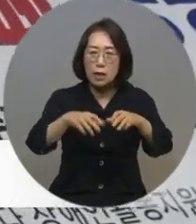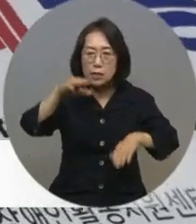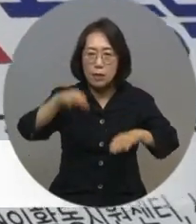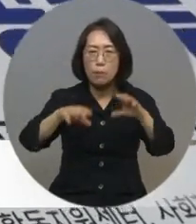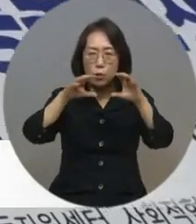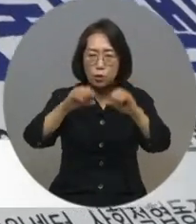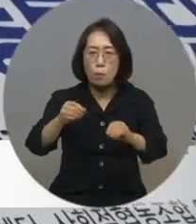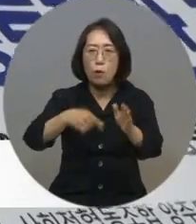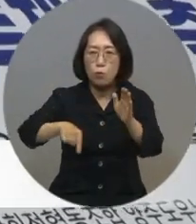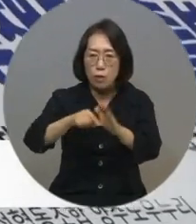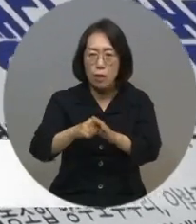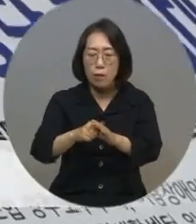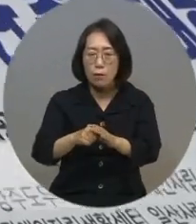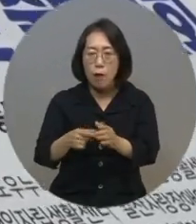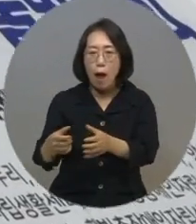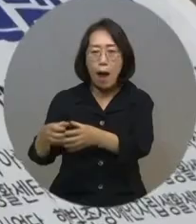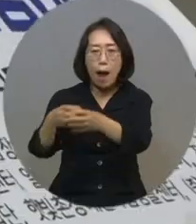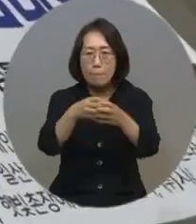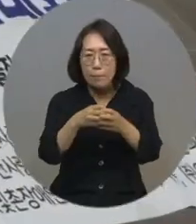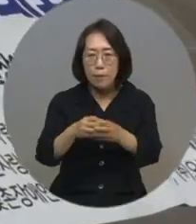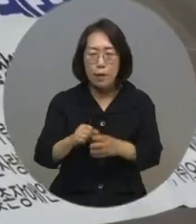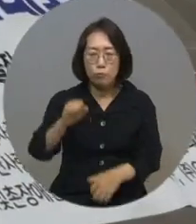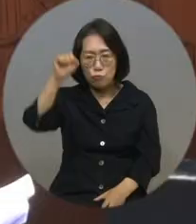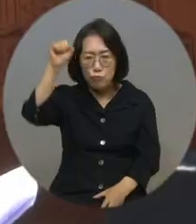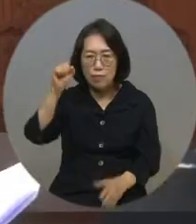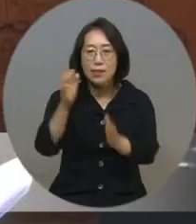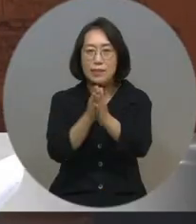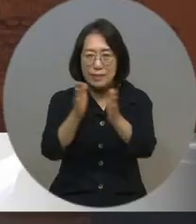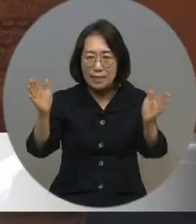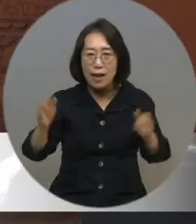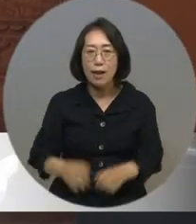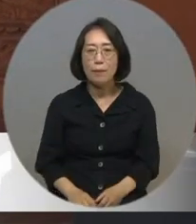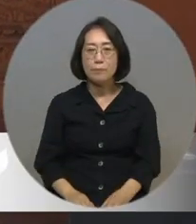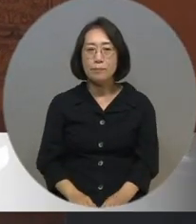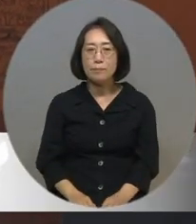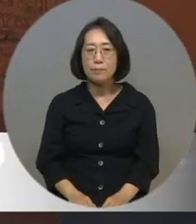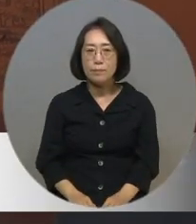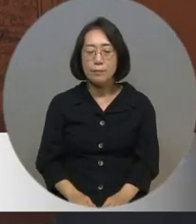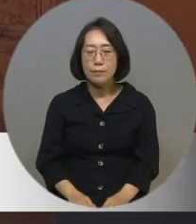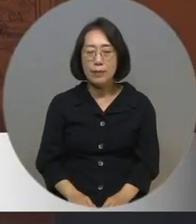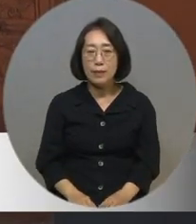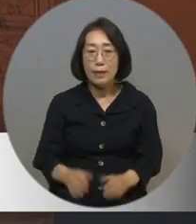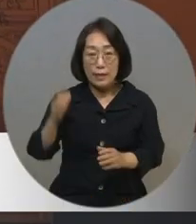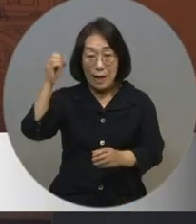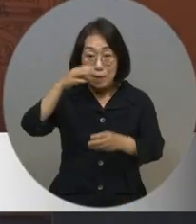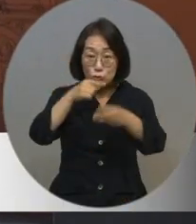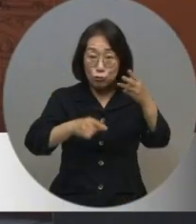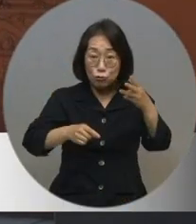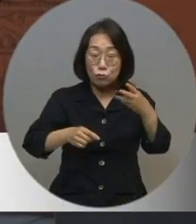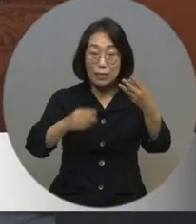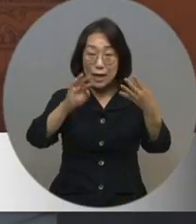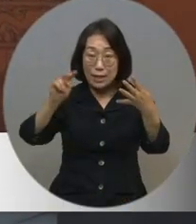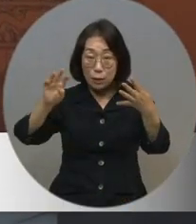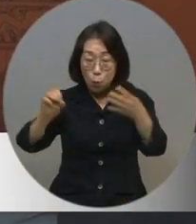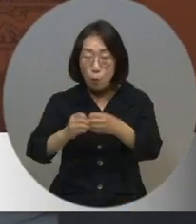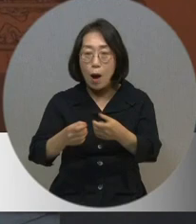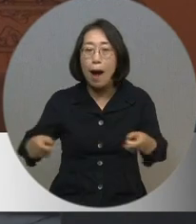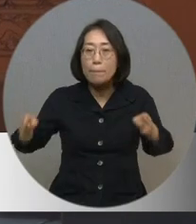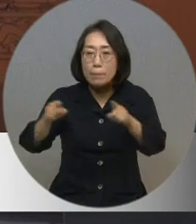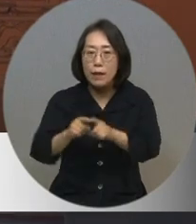위한 공동투쟁단 출범식을 가졌습니다. 양주시 4.20 장애인 차별 철폐